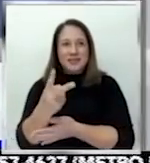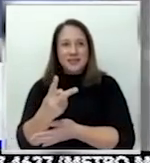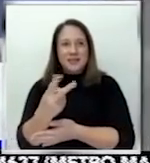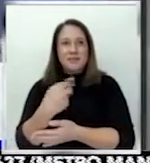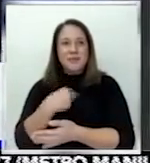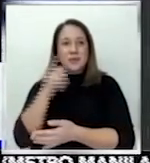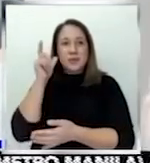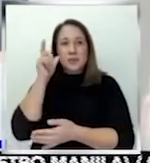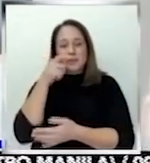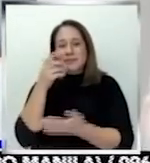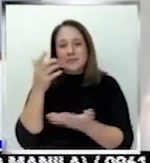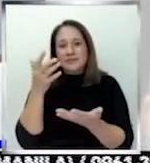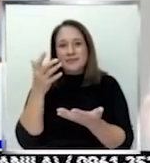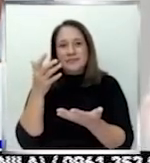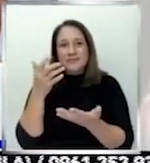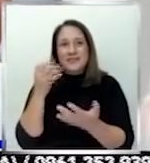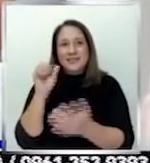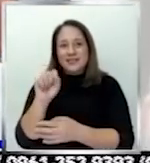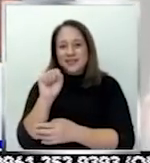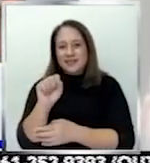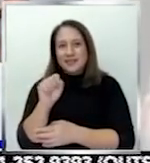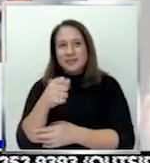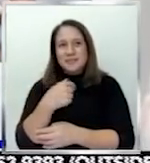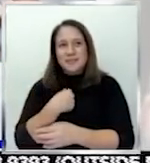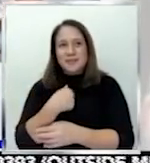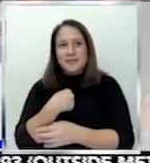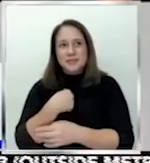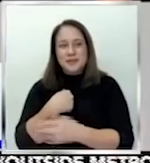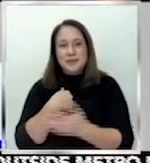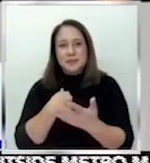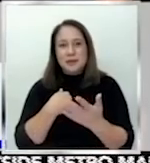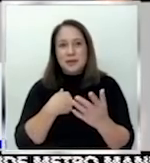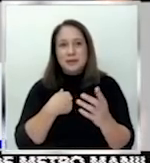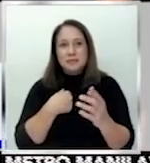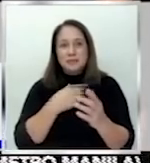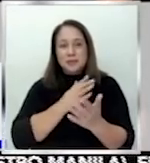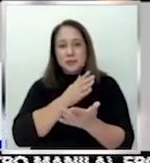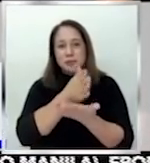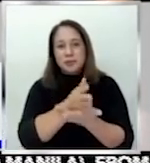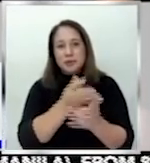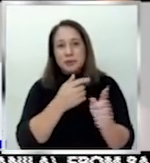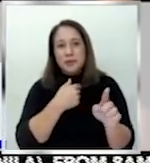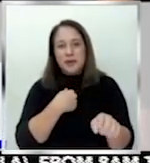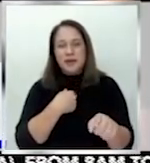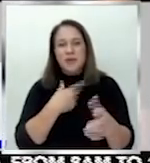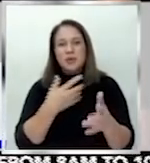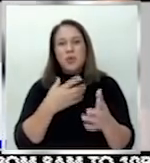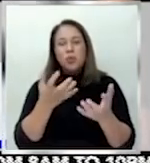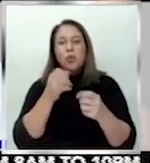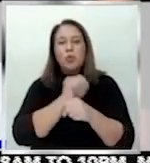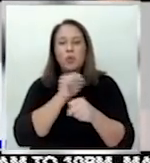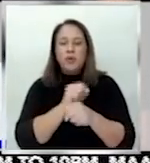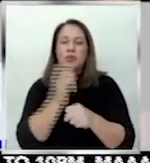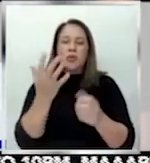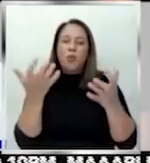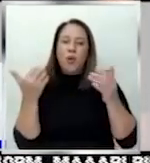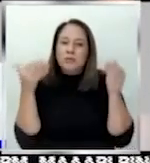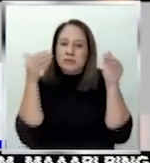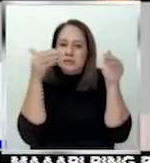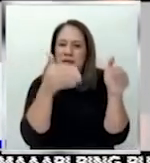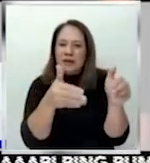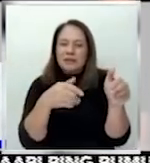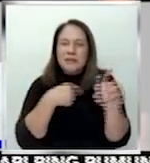mean, yes, I'll go into this venture as a diversion lang para mawala yung isip ko, yung utak ko